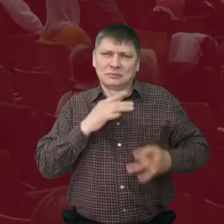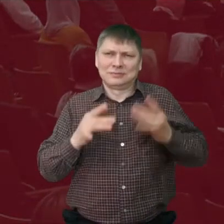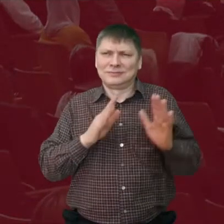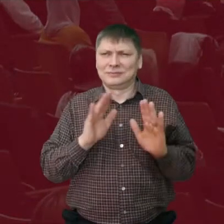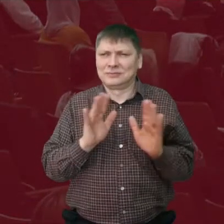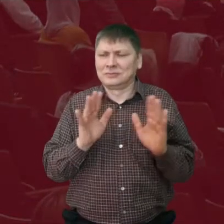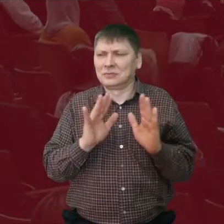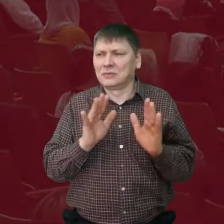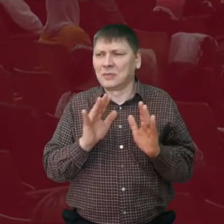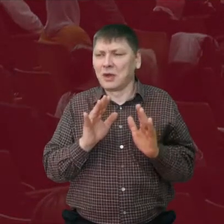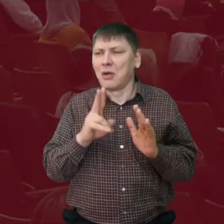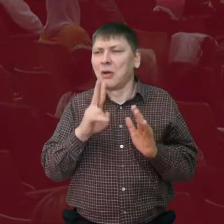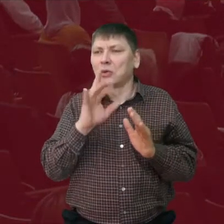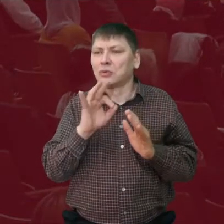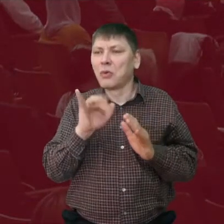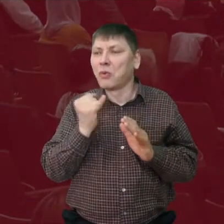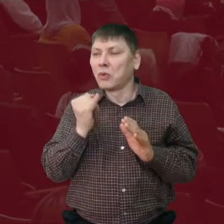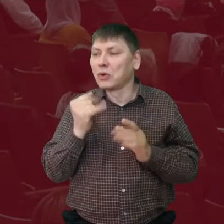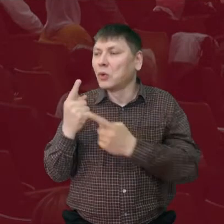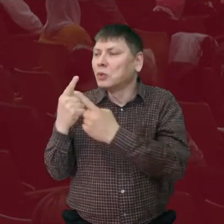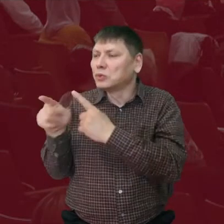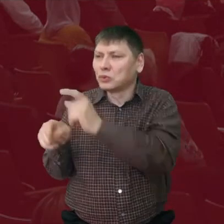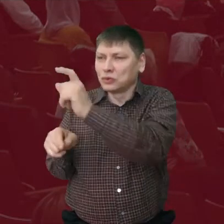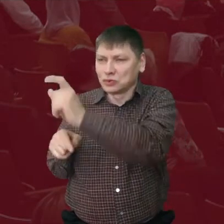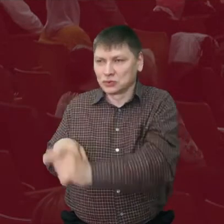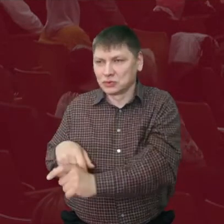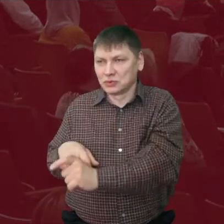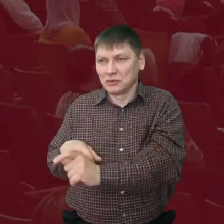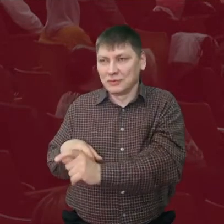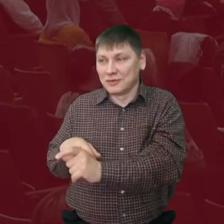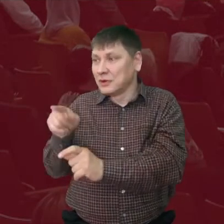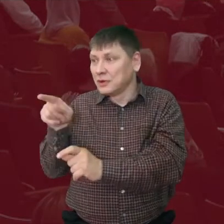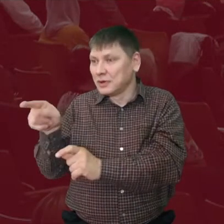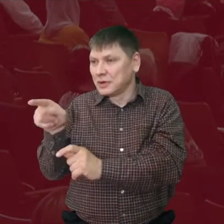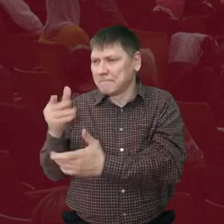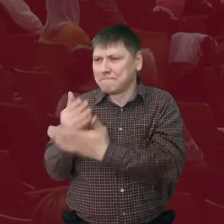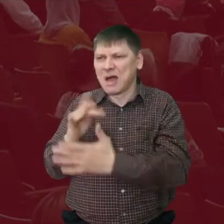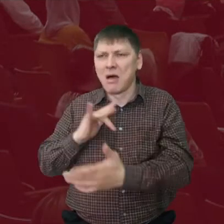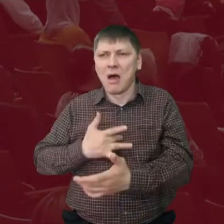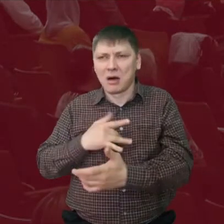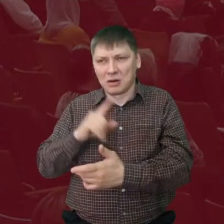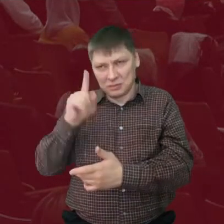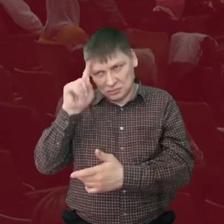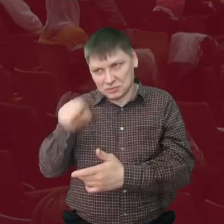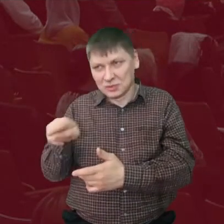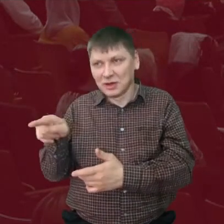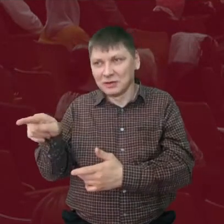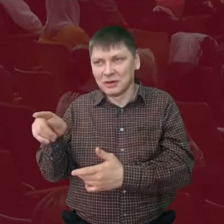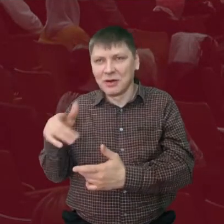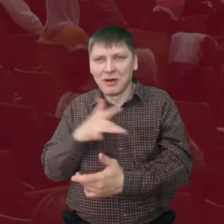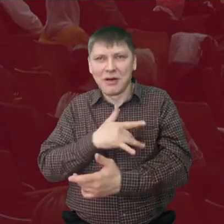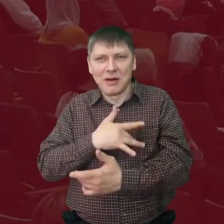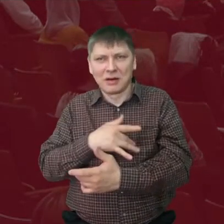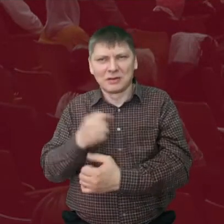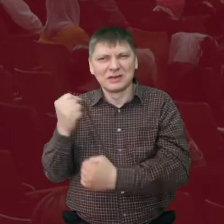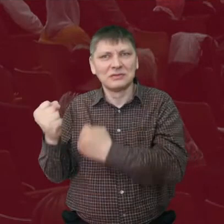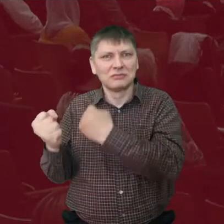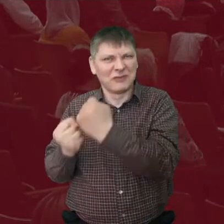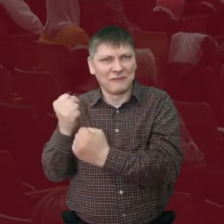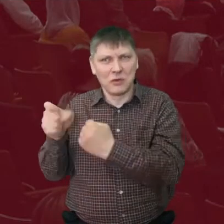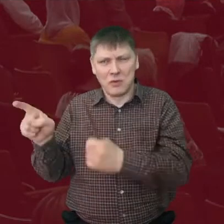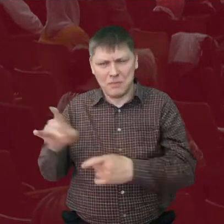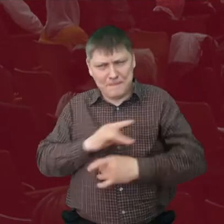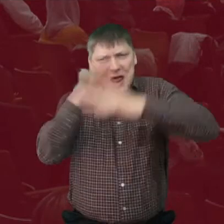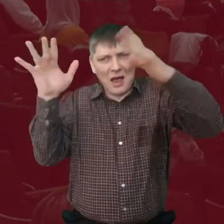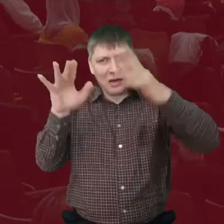раздражительности какой-то там, но даже и других, вот их резкость характера, смягчать. Не допускать, чтобы